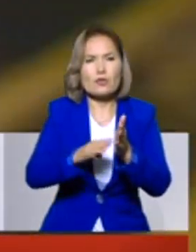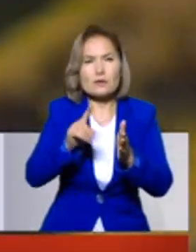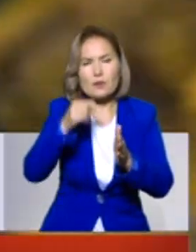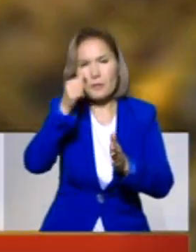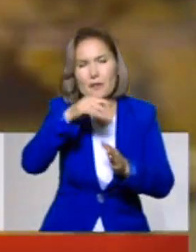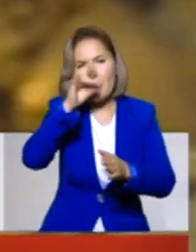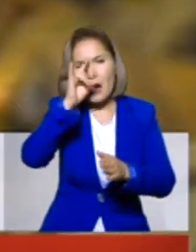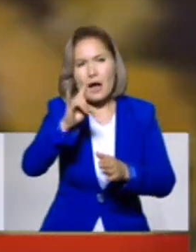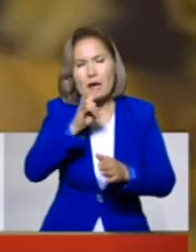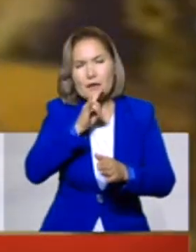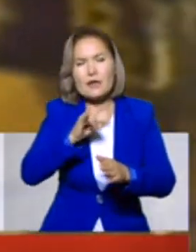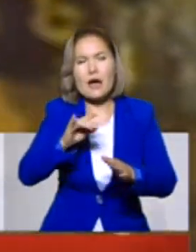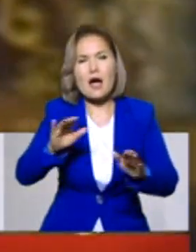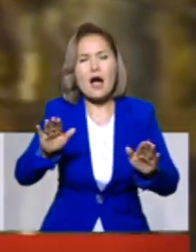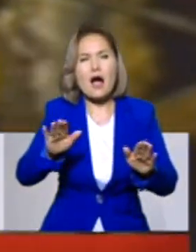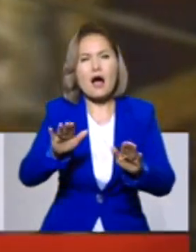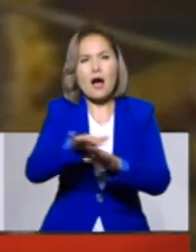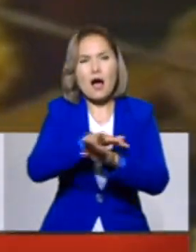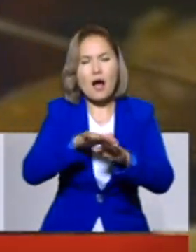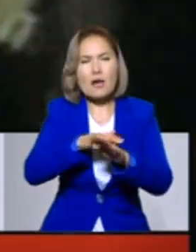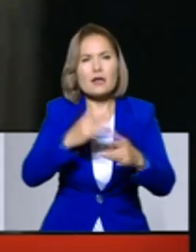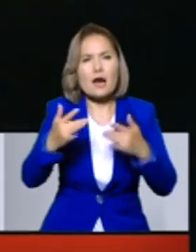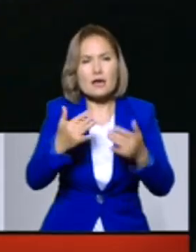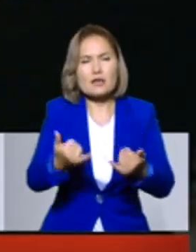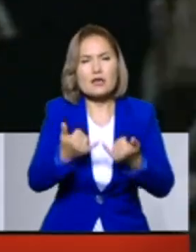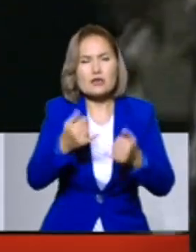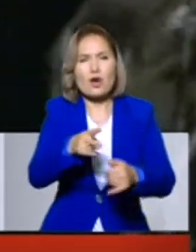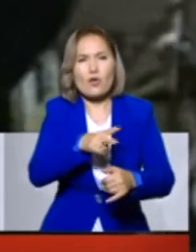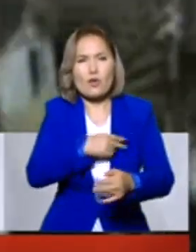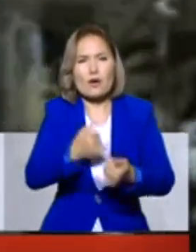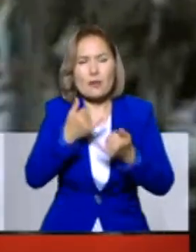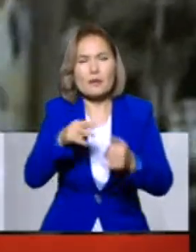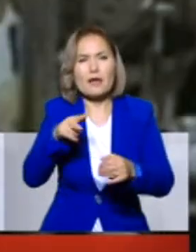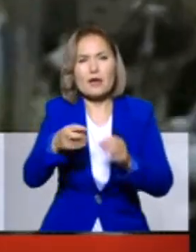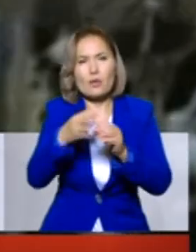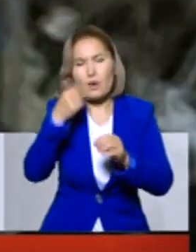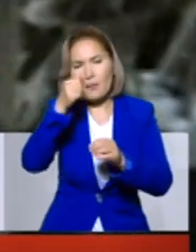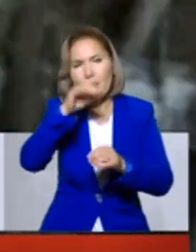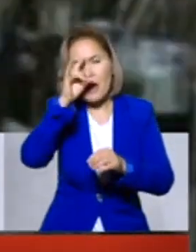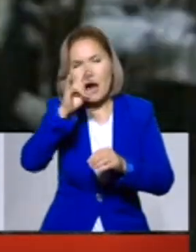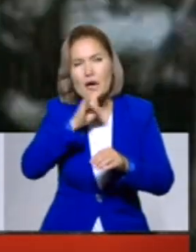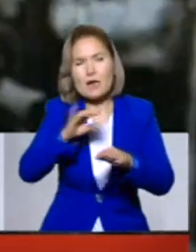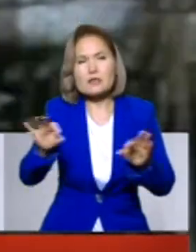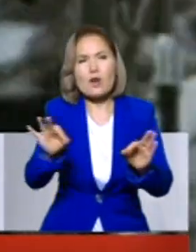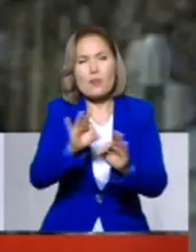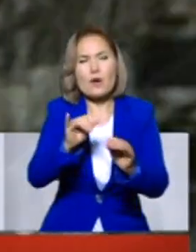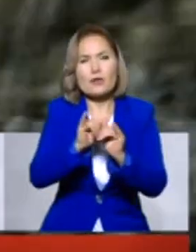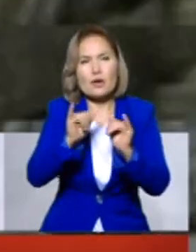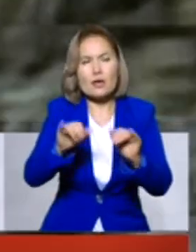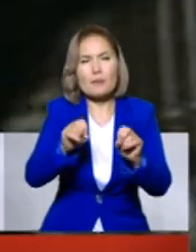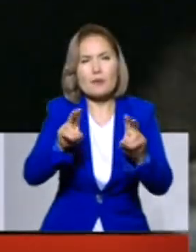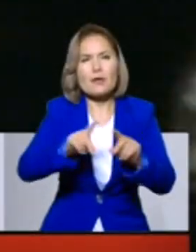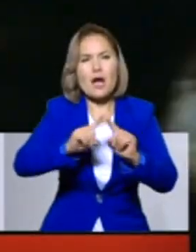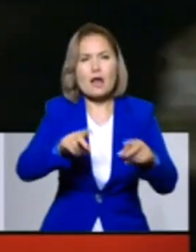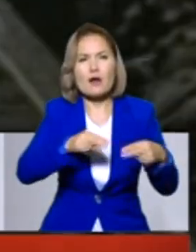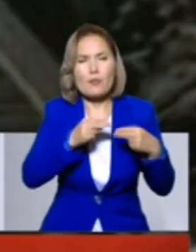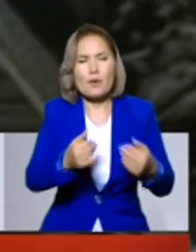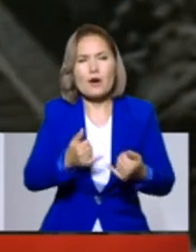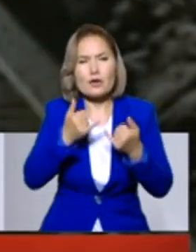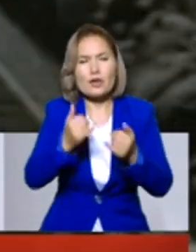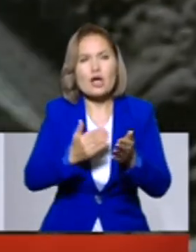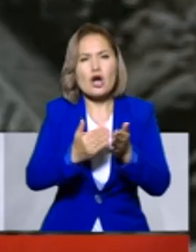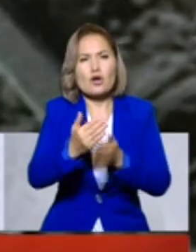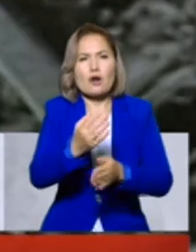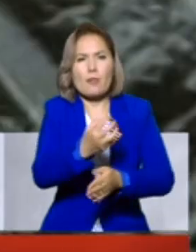оған Қазақстанның халық әртісі құрмет атағы берілді. Ал 2015 жылы қазақ халқының музыка өнерін дамытудағы айрықша еңбегі үшін